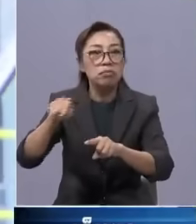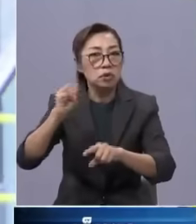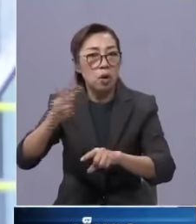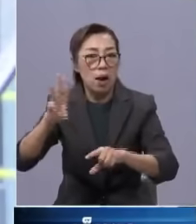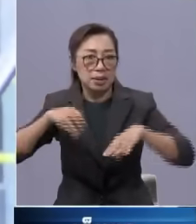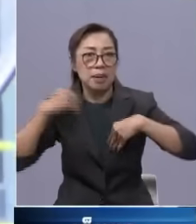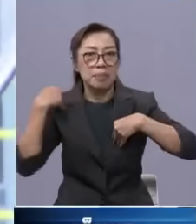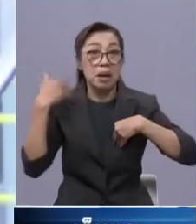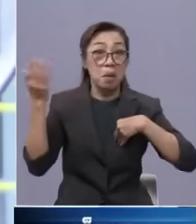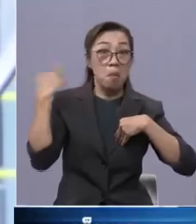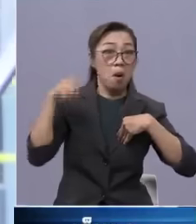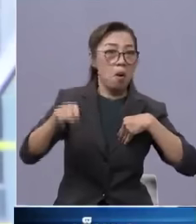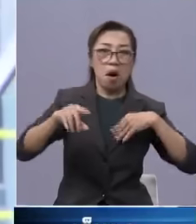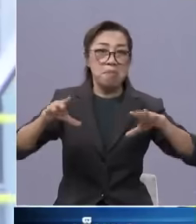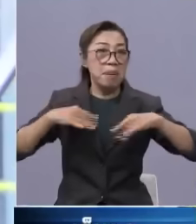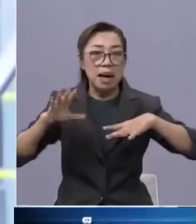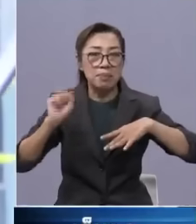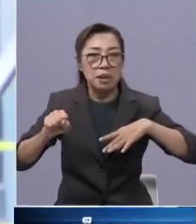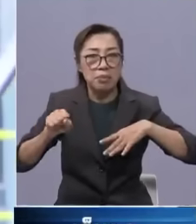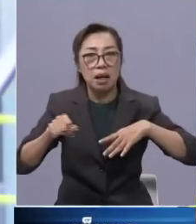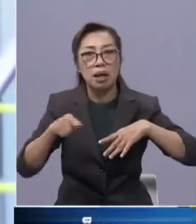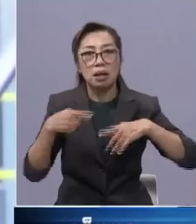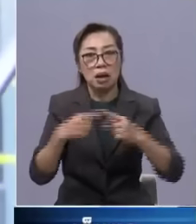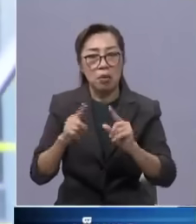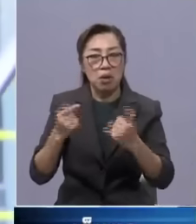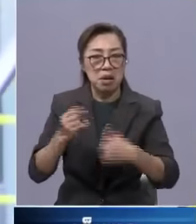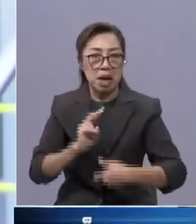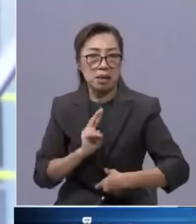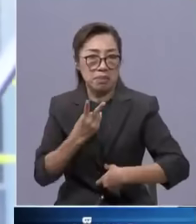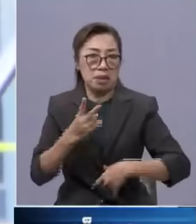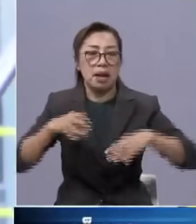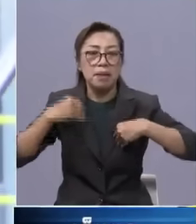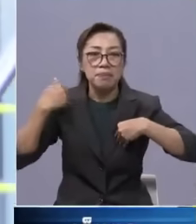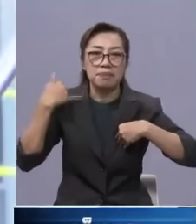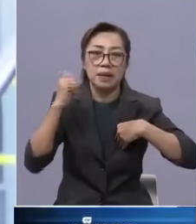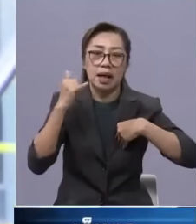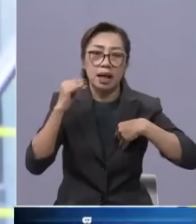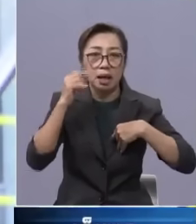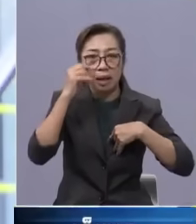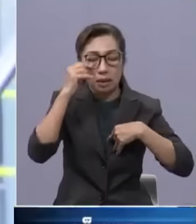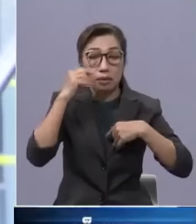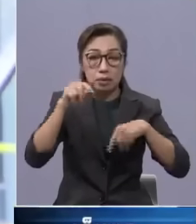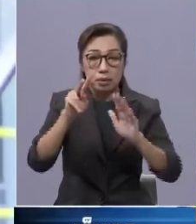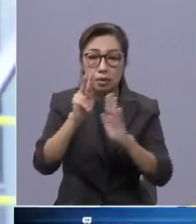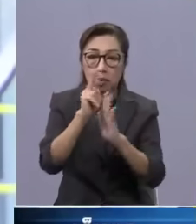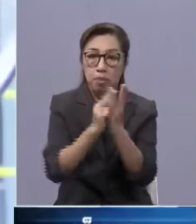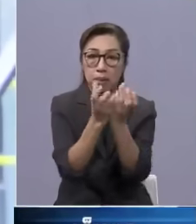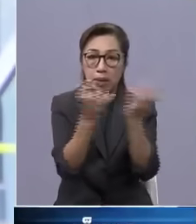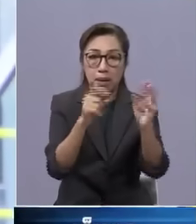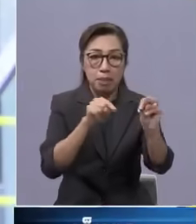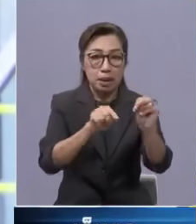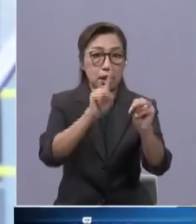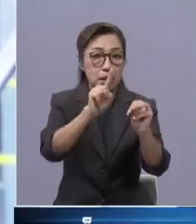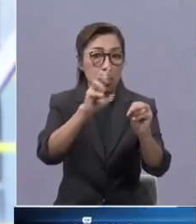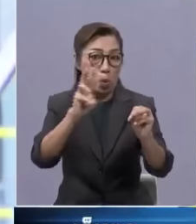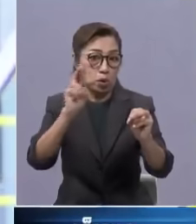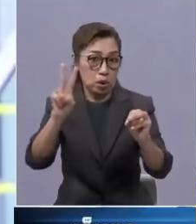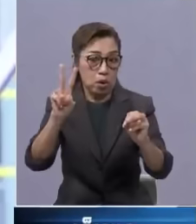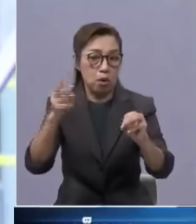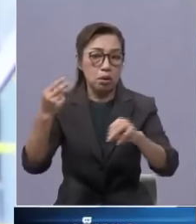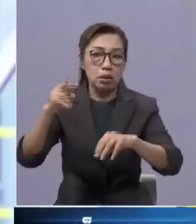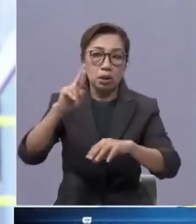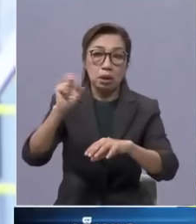จากเดิมที่ตั้งแง่ตั้งเงื่อนว่าจะไม่ยอมรับมาตลอดการแถลงนโยบายตามรัฐธรรมนูญมาตรา 162ที่เราเล่าให้ฟังนี้